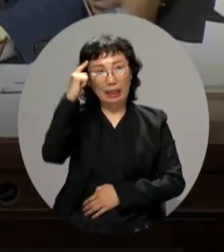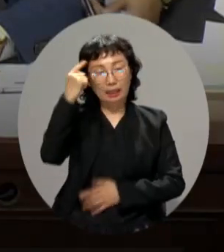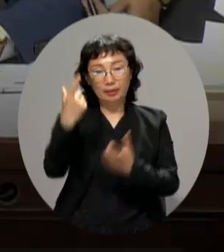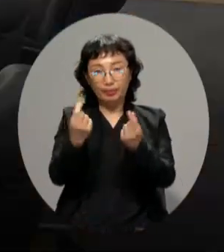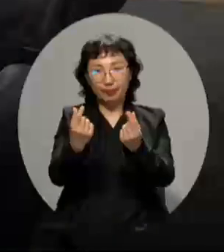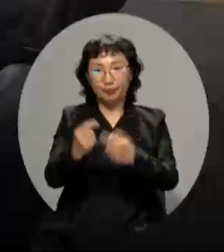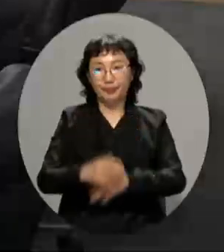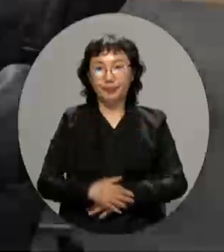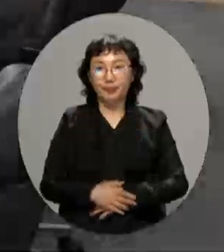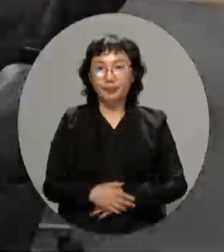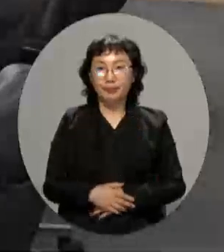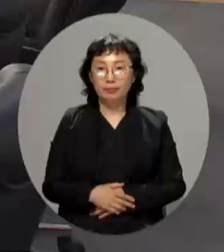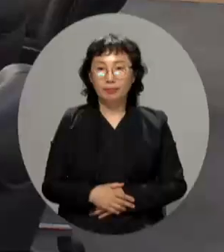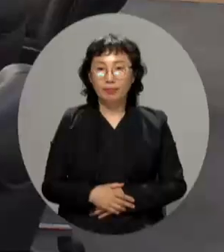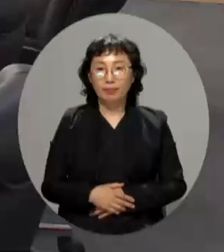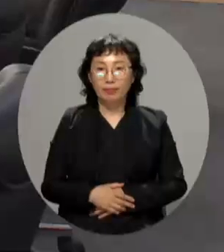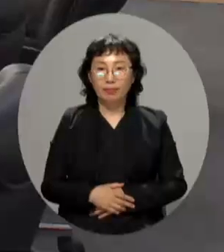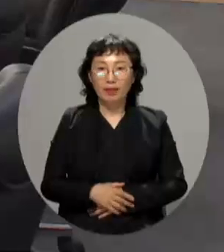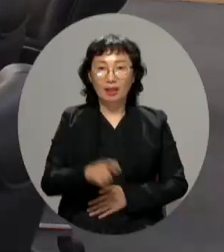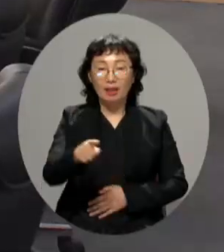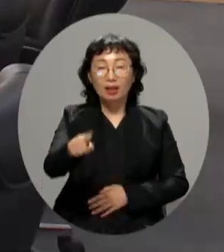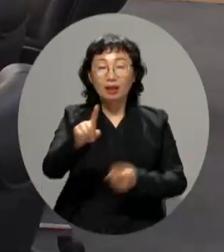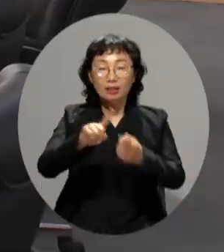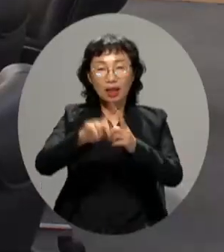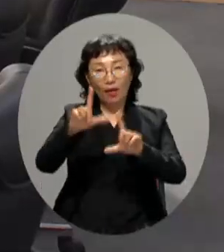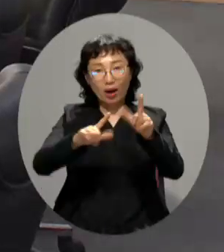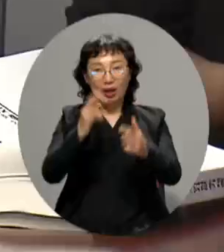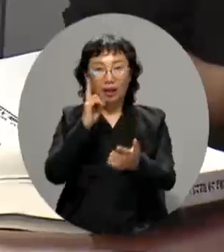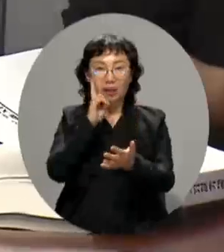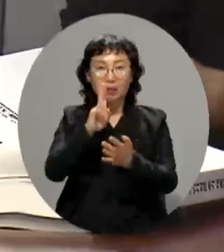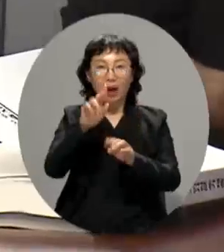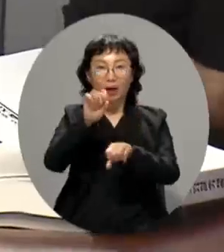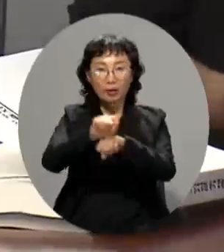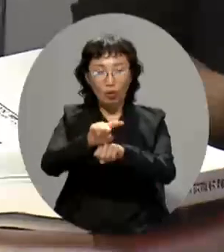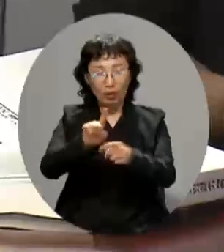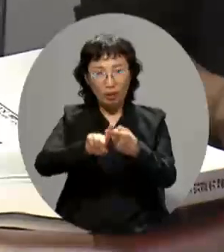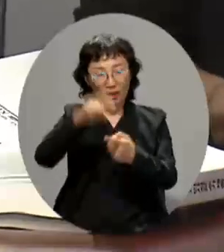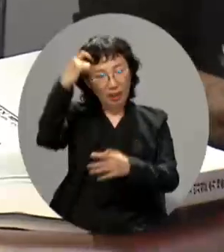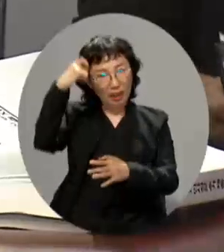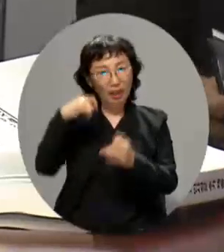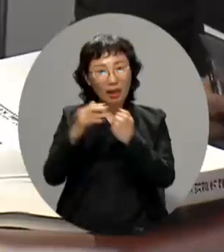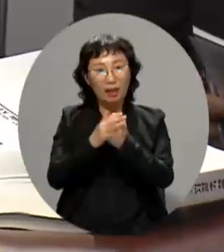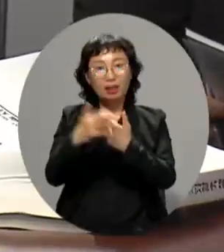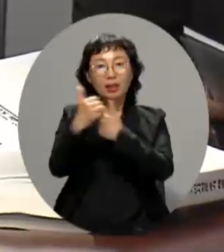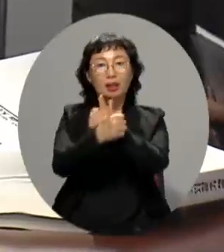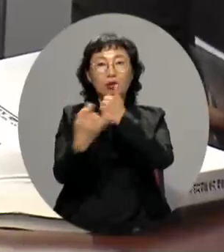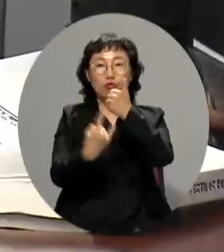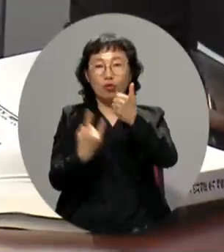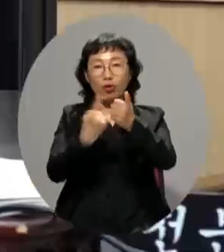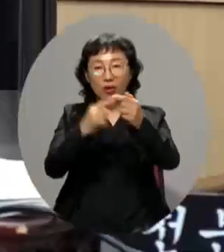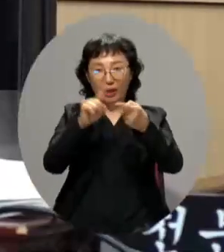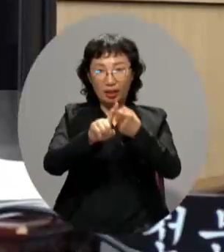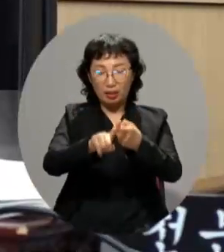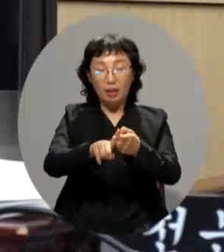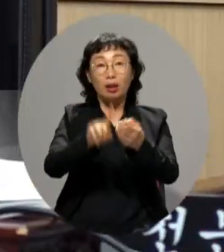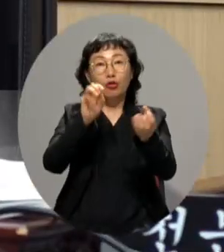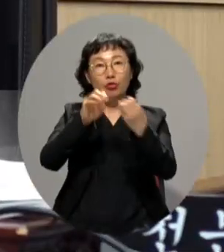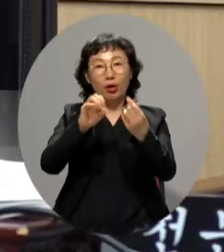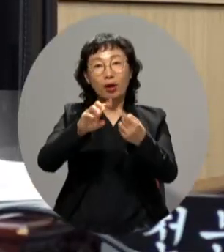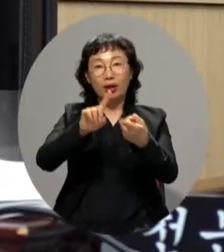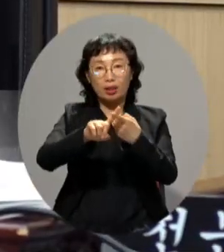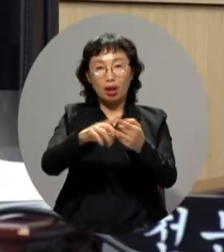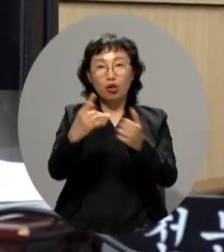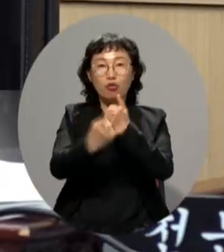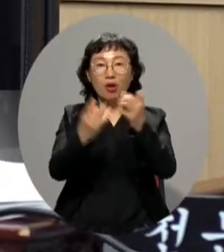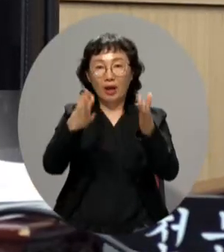드는 겁니다. 사안의 심각성을 의식한 도의회 인사청문위원회는 청문 절차 직후 위원들 간